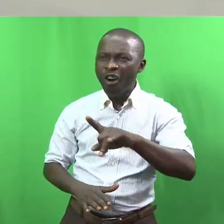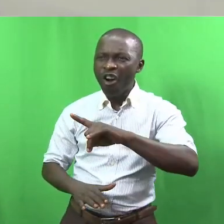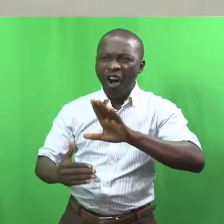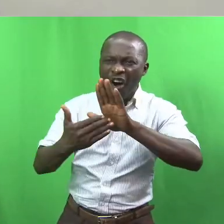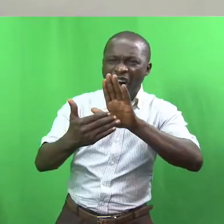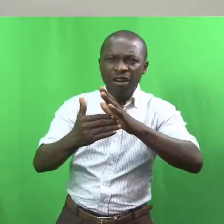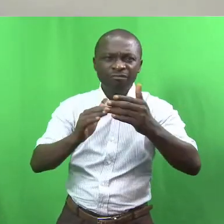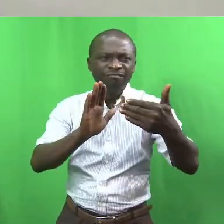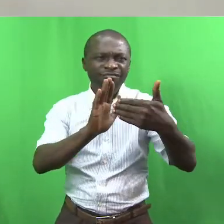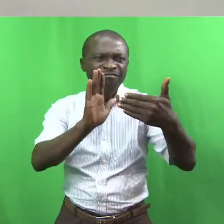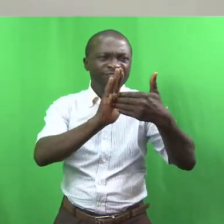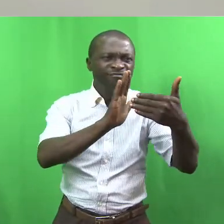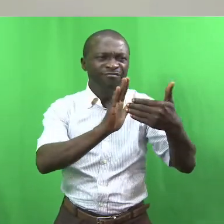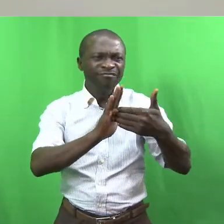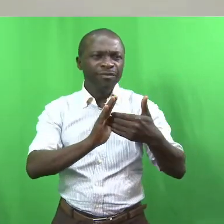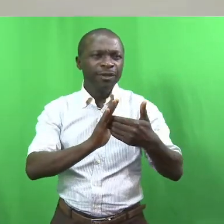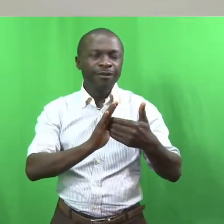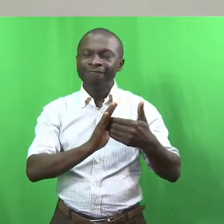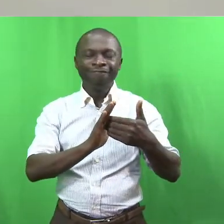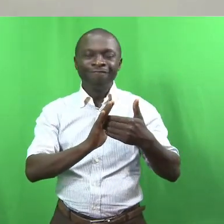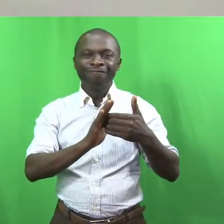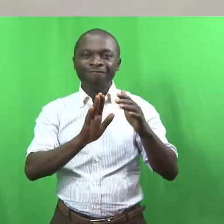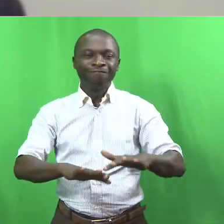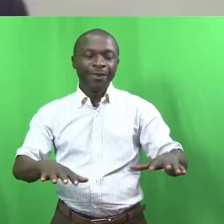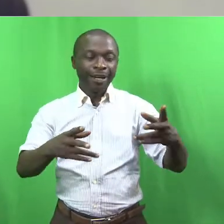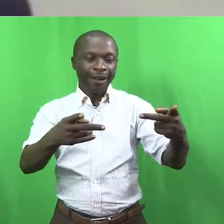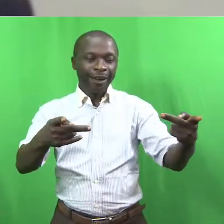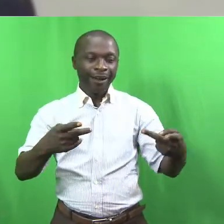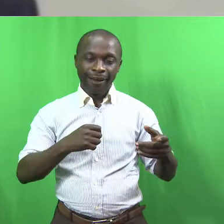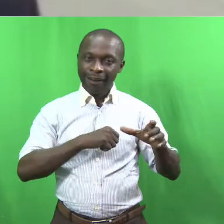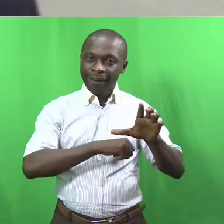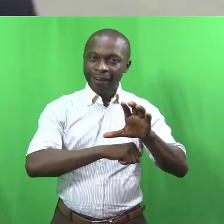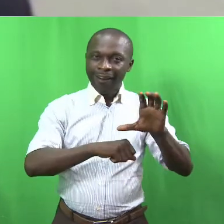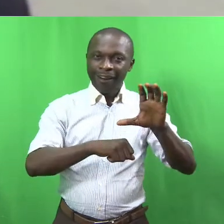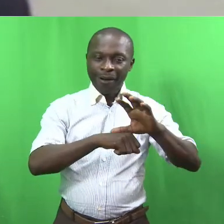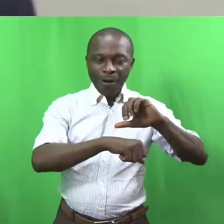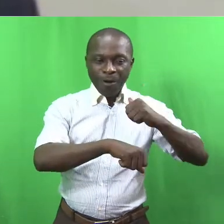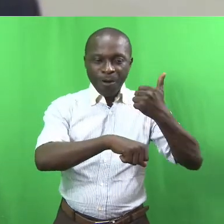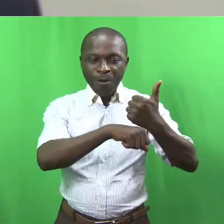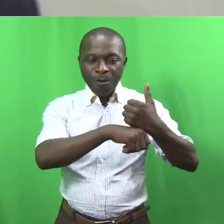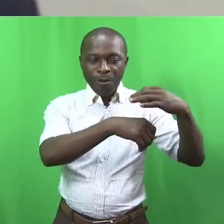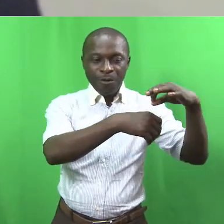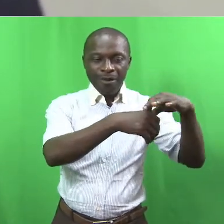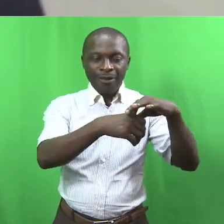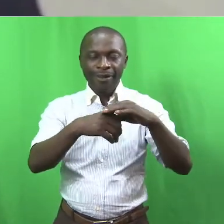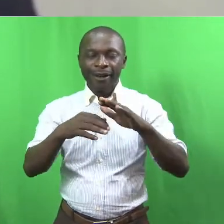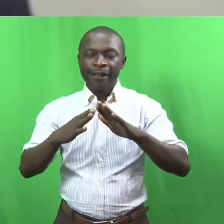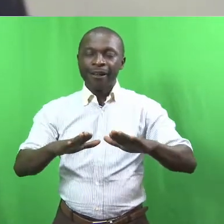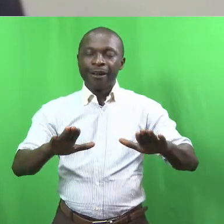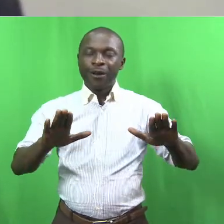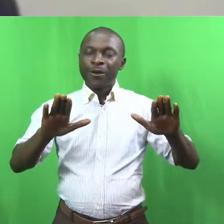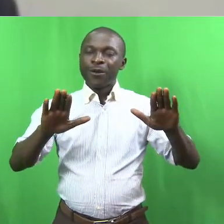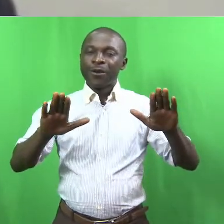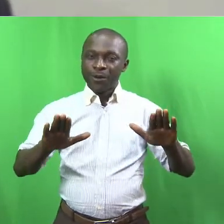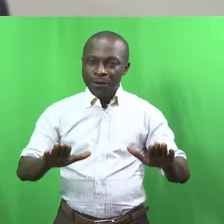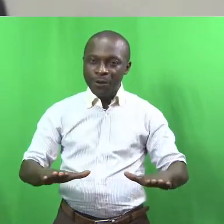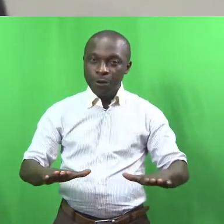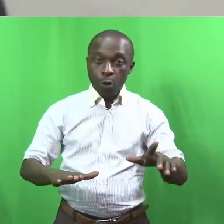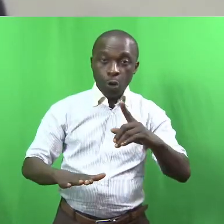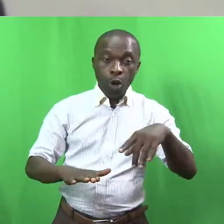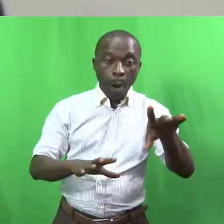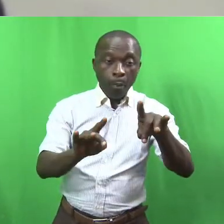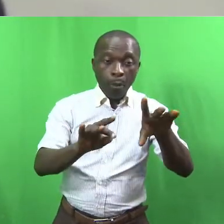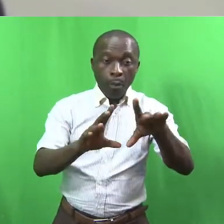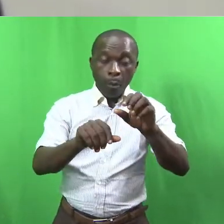urnes n'est à relever. Les résultats de l'élection des conseils régionaux